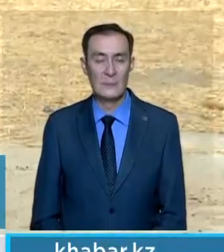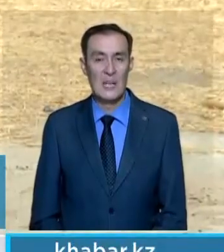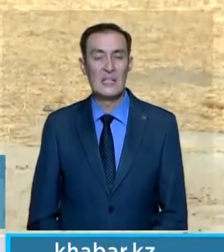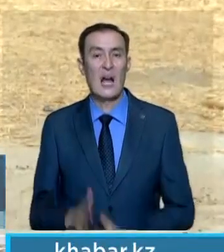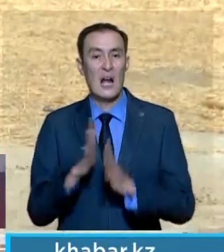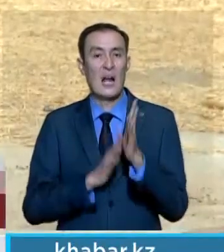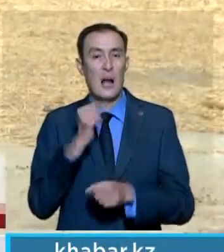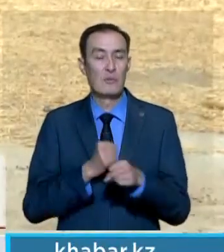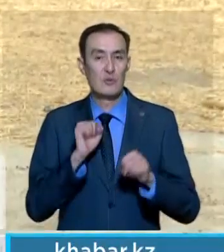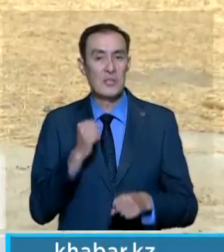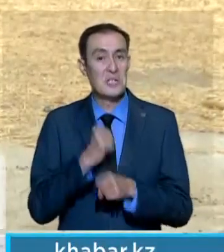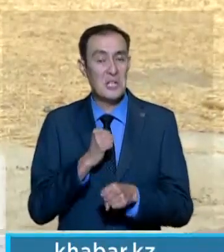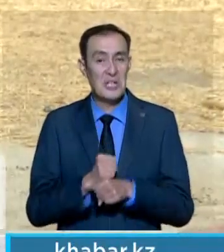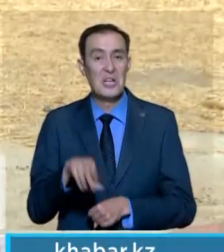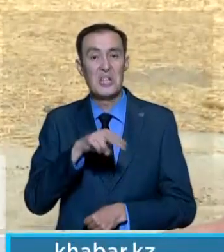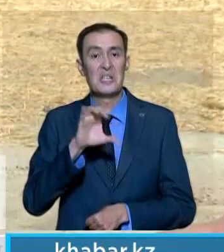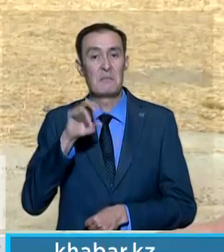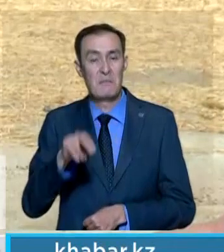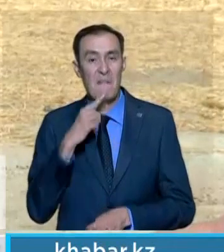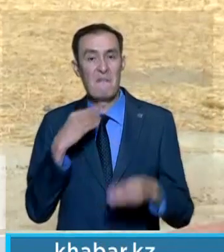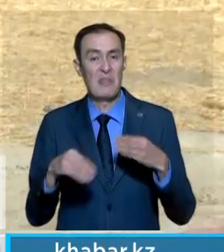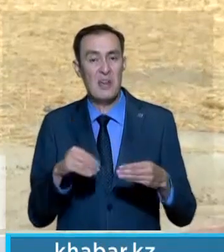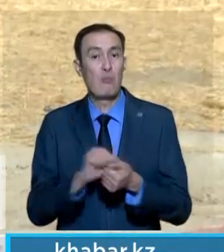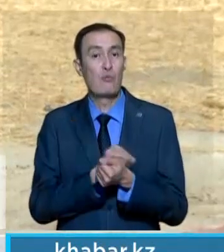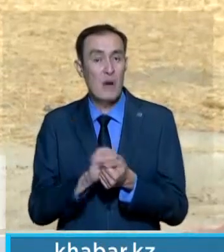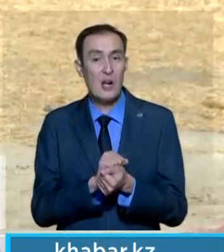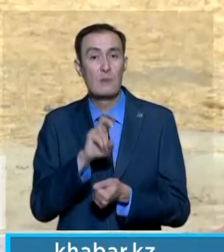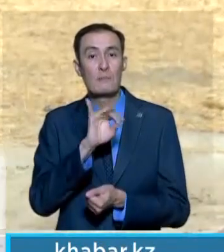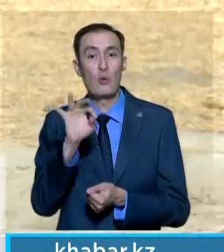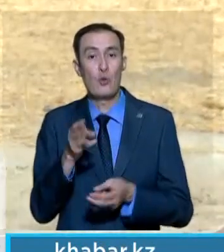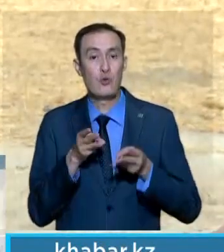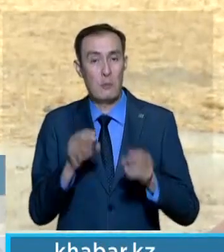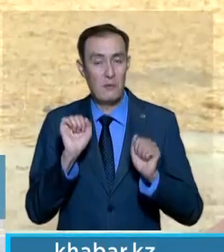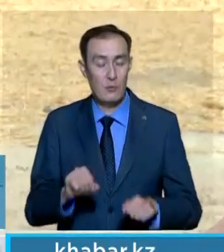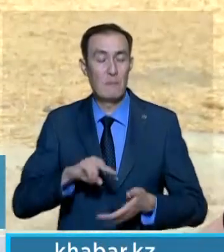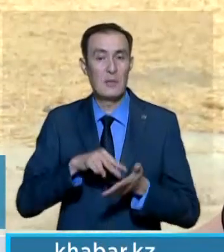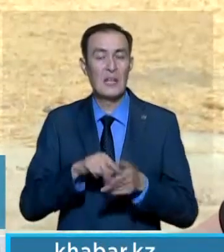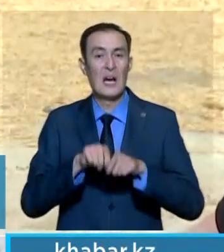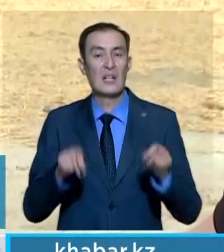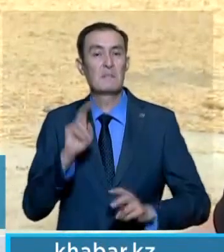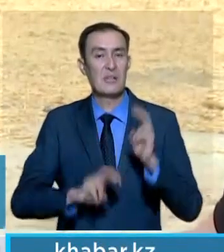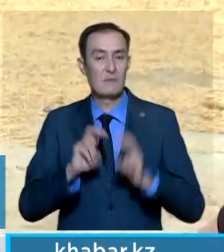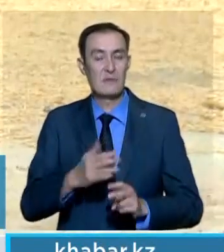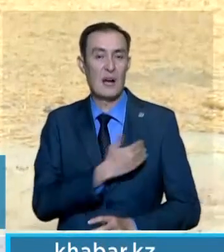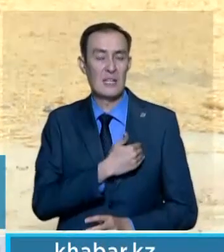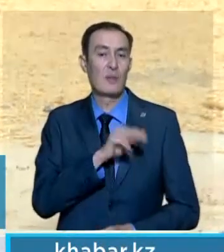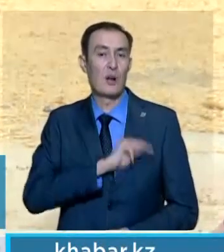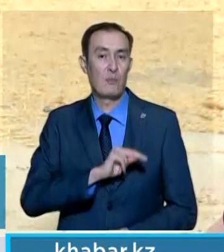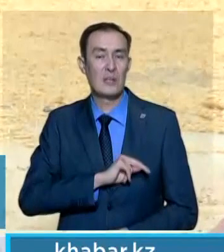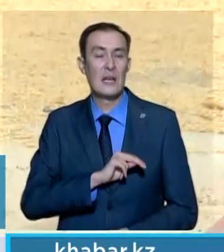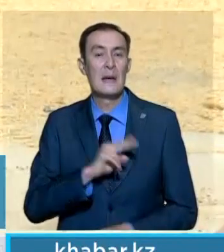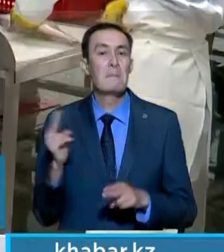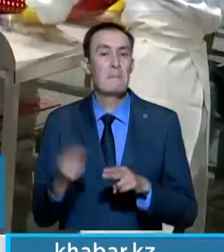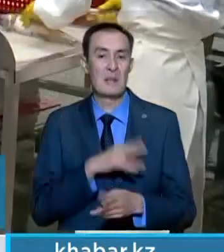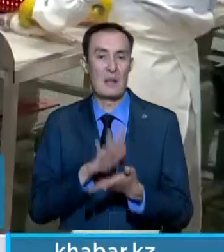Из обработанного камыша можно производить ДСП, фанеру и бумагу. Биотопливо можно производить. В наших планах открыть производство. Мы хотим работать без